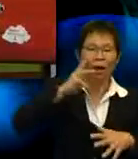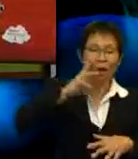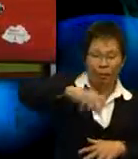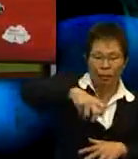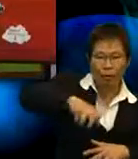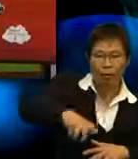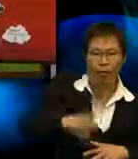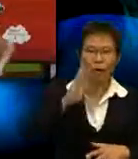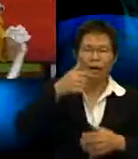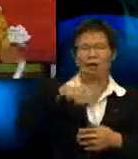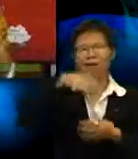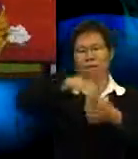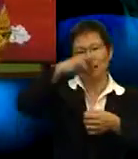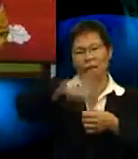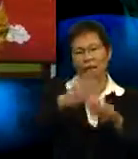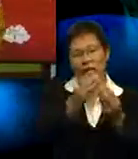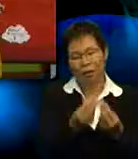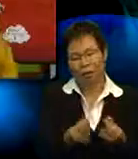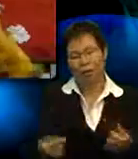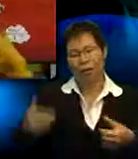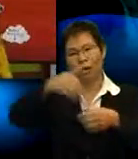teh larutan gula.